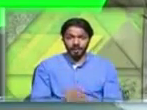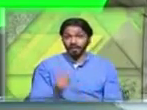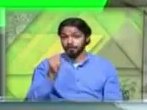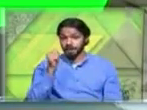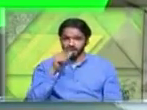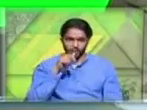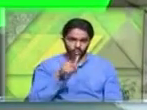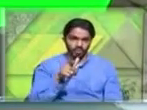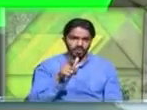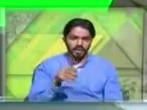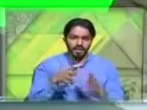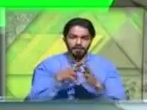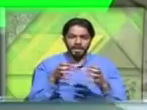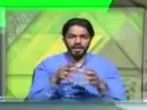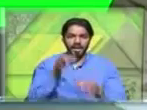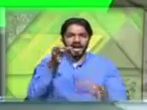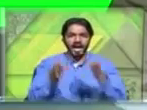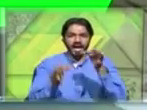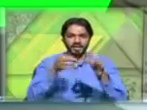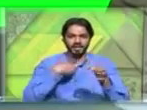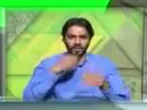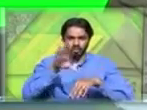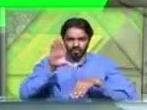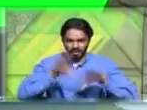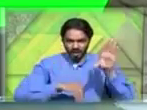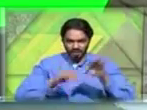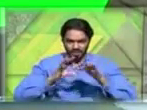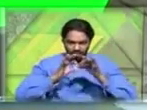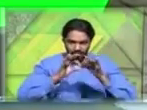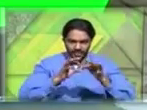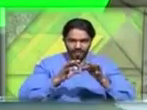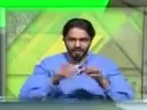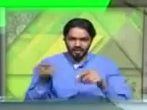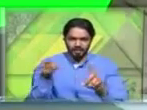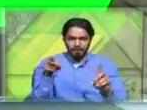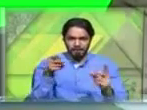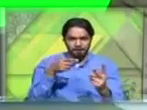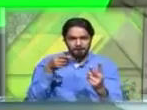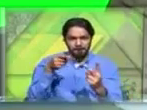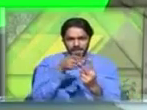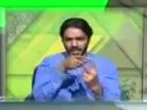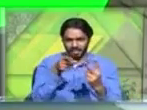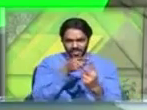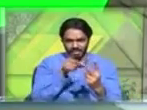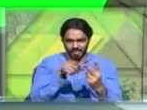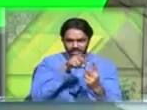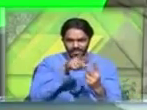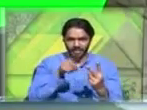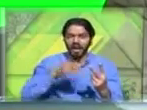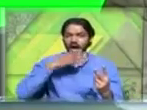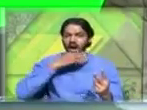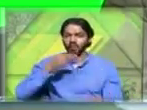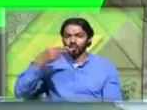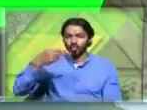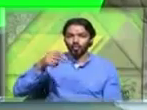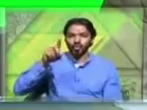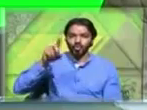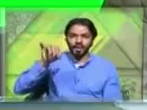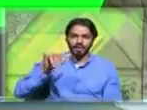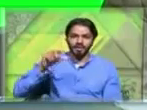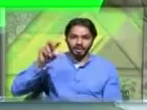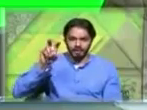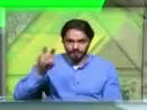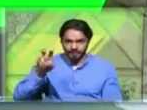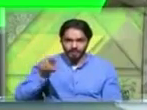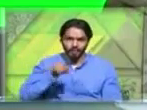وجميل أن ذكرتنا بما دار بين خالد بن الوليد وأبي عبيدة بن الجرح عليهما رضوان الله تبارك وتعالى، وما كان من موقف أبو بكر